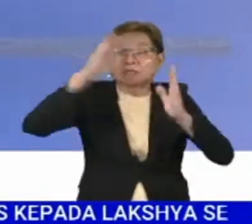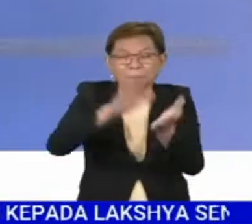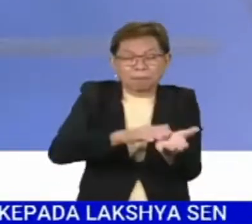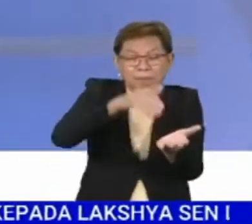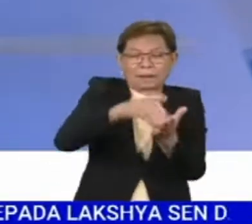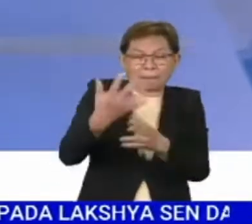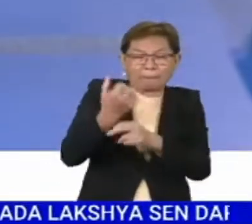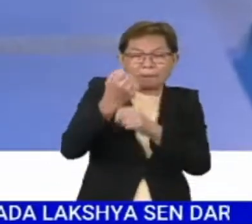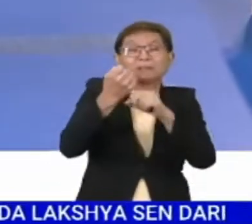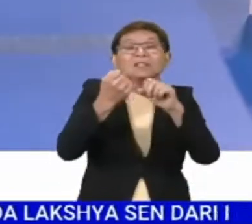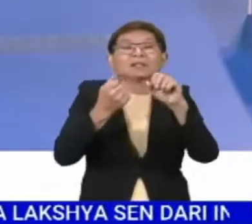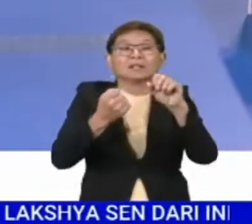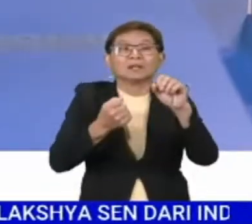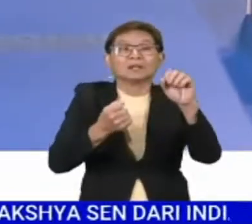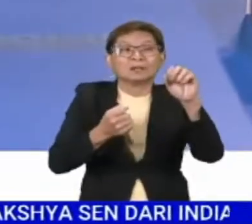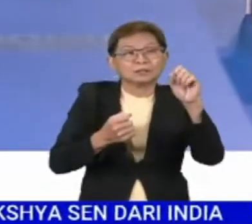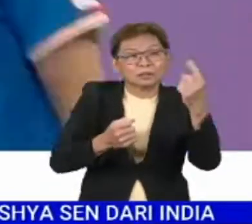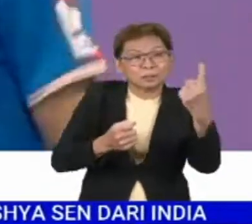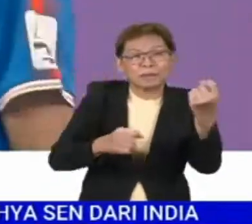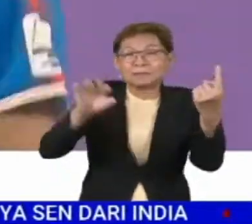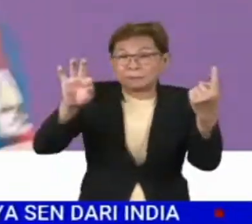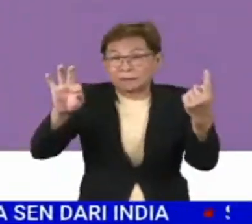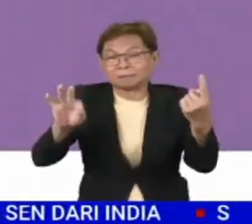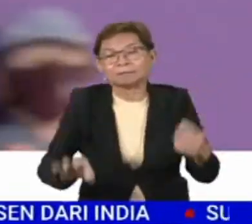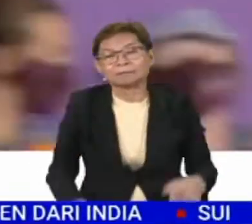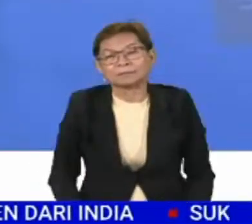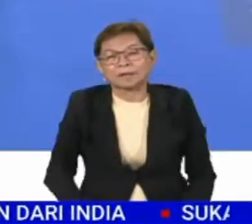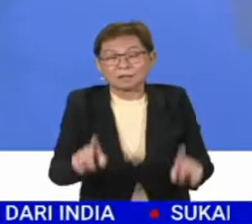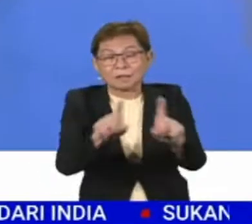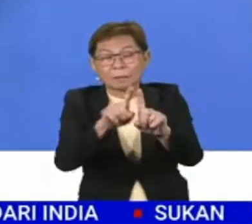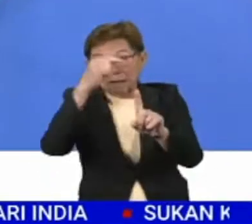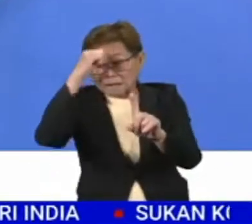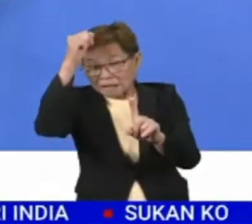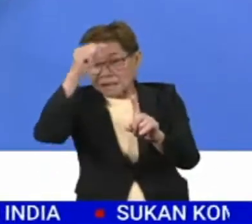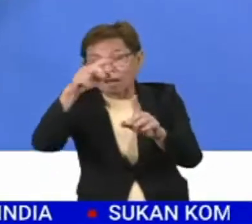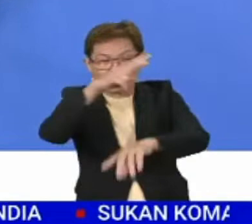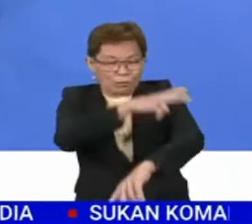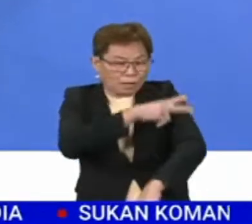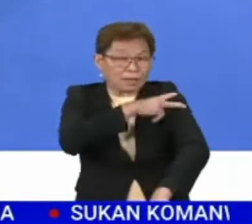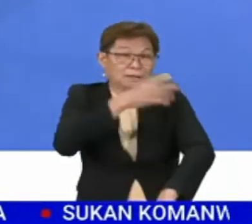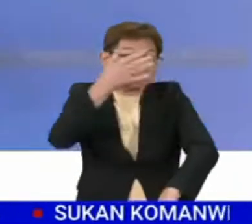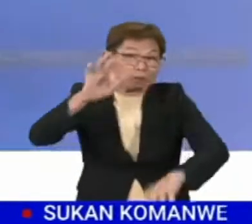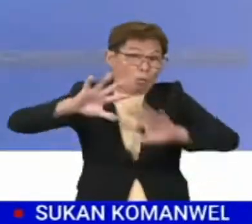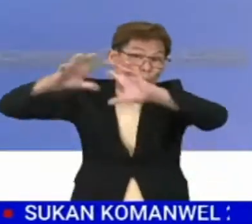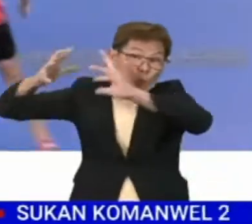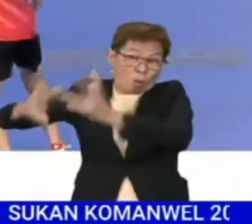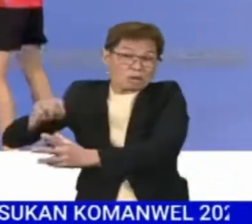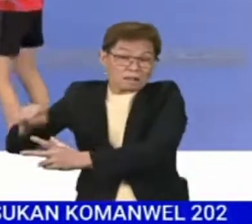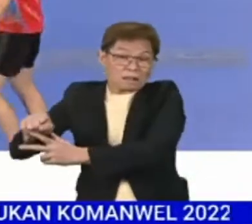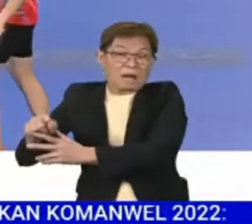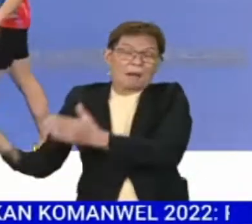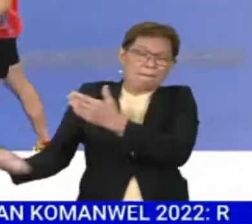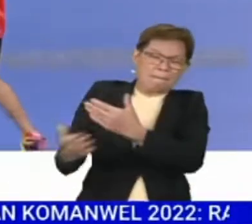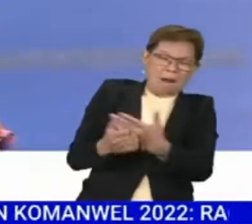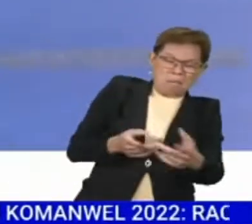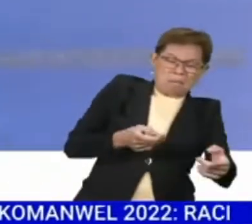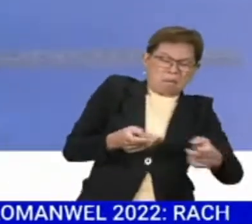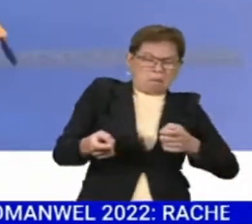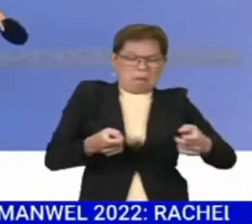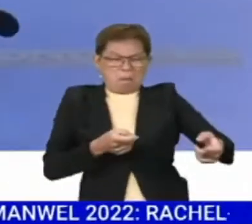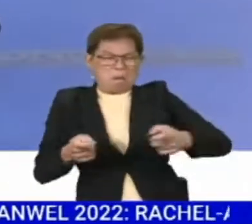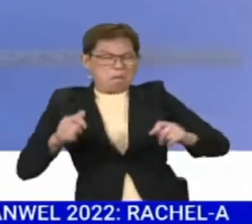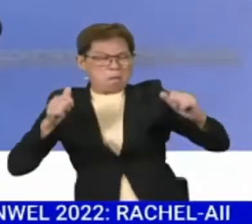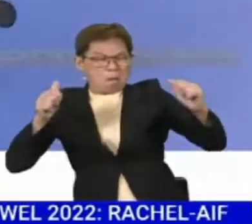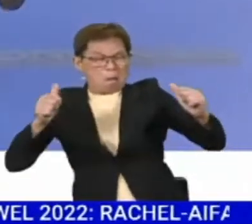bangkit menangis set kedua dengan keputusan 11 9 dan dengan India dragging ke-19 dunia itu bagaimanapun kembali menguasai set ketiga